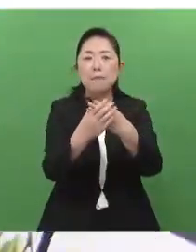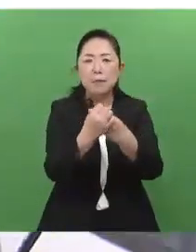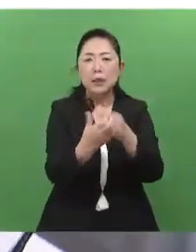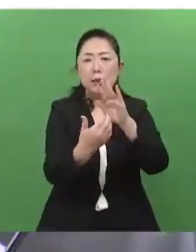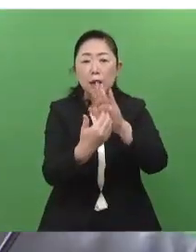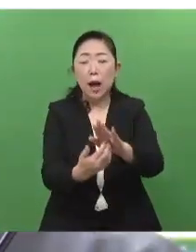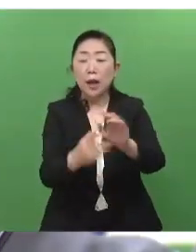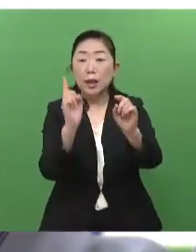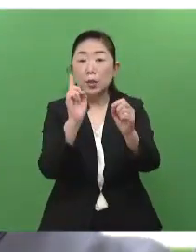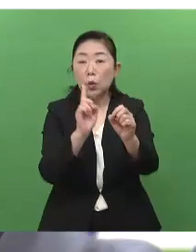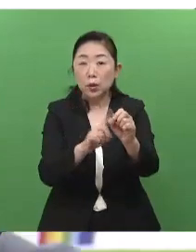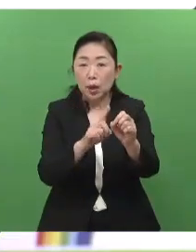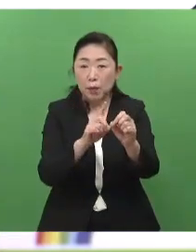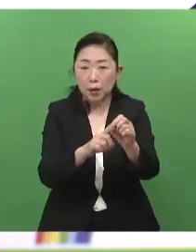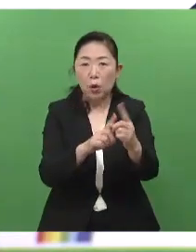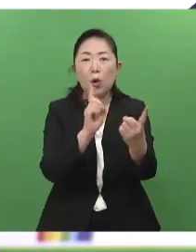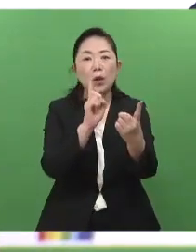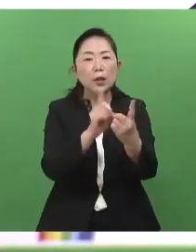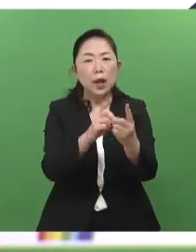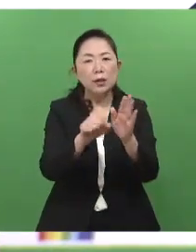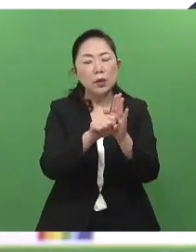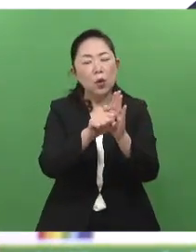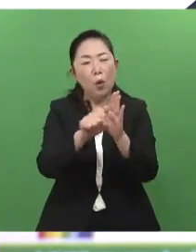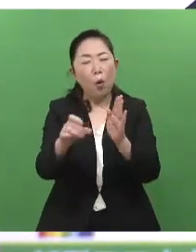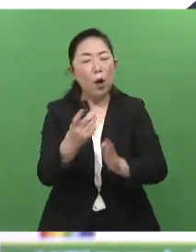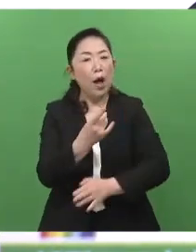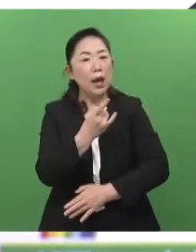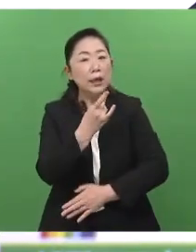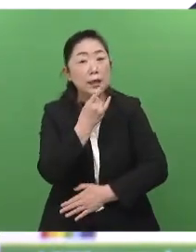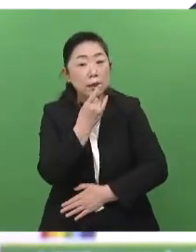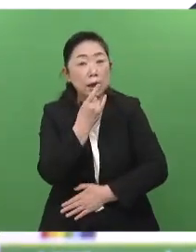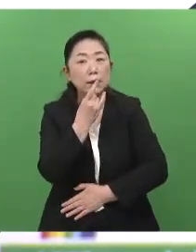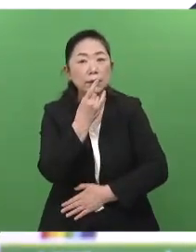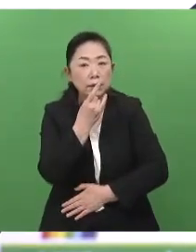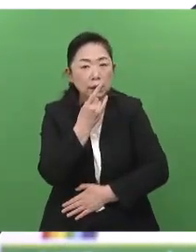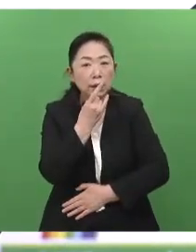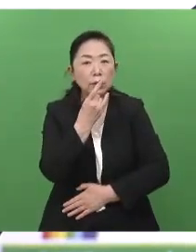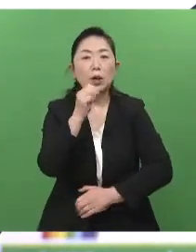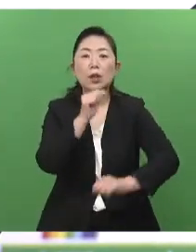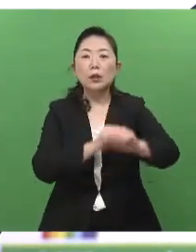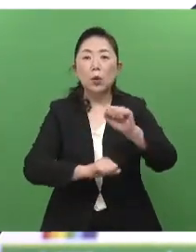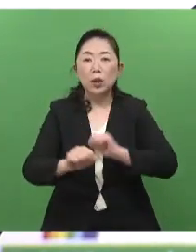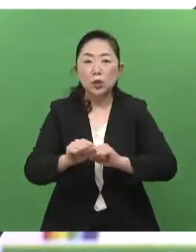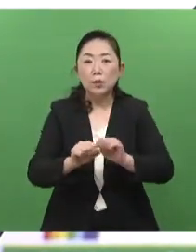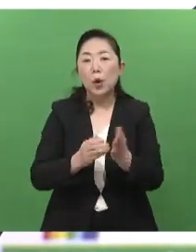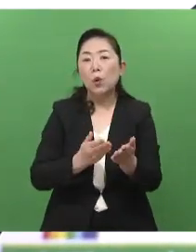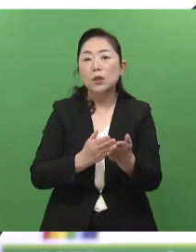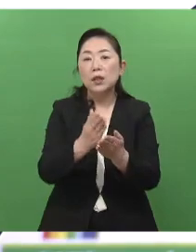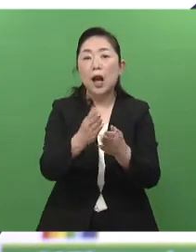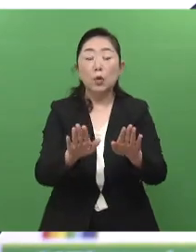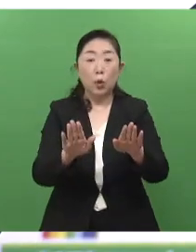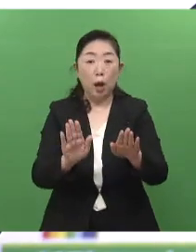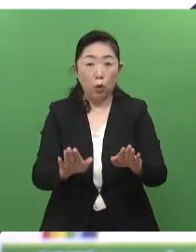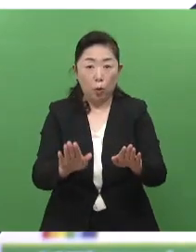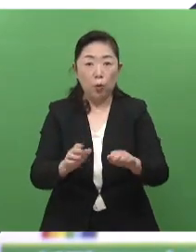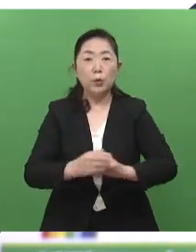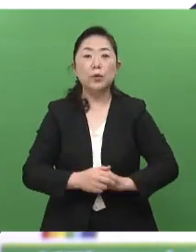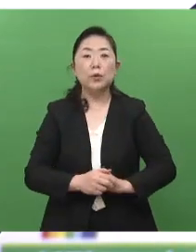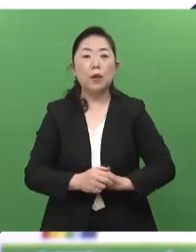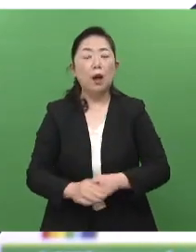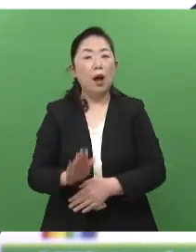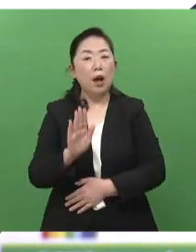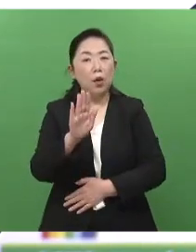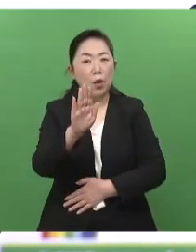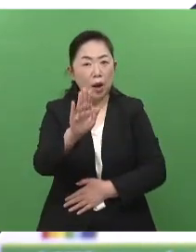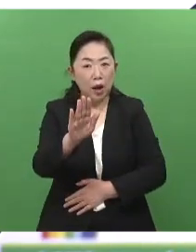対策としてのこの効果が期待される取り組みがちょうど今日からのスタートになりました。で、今後も